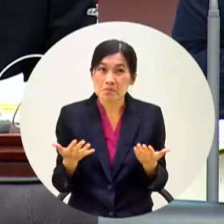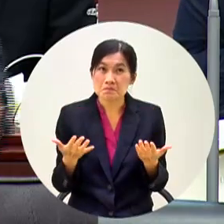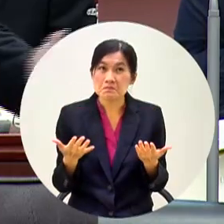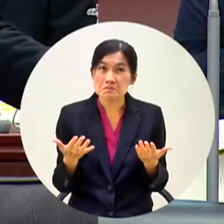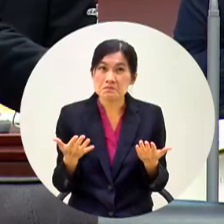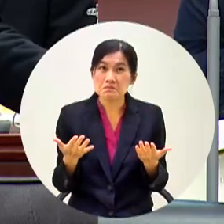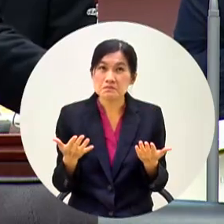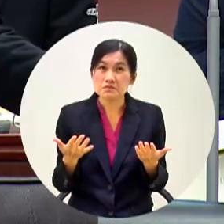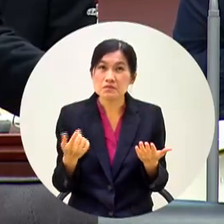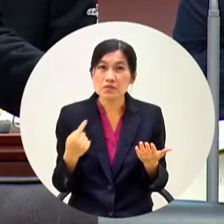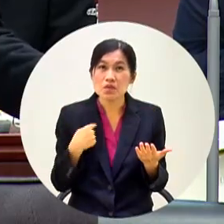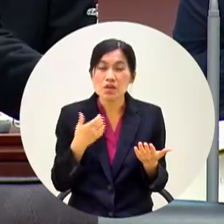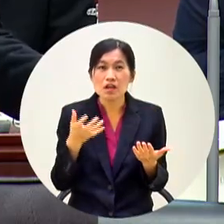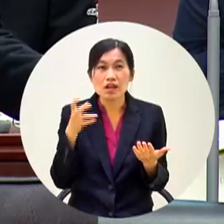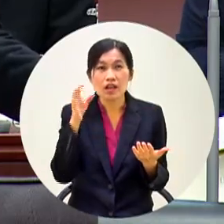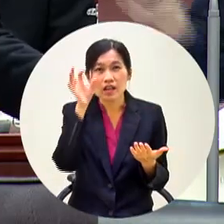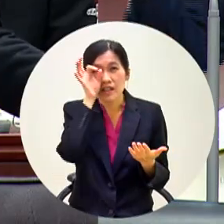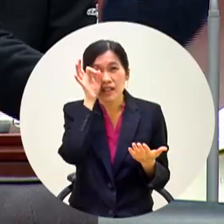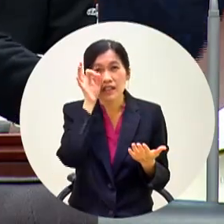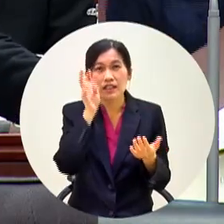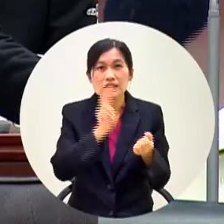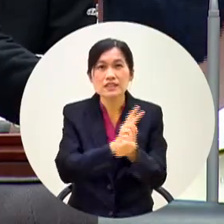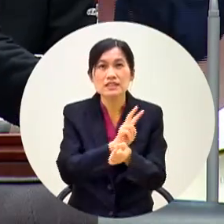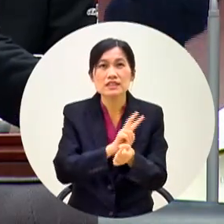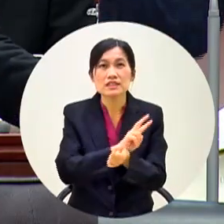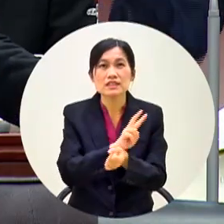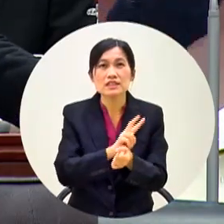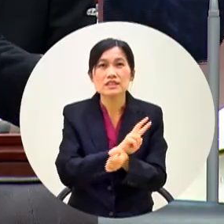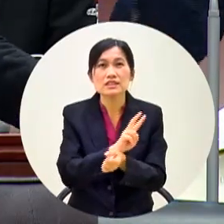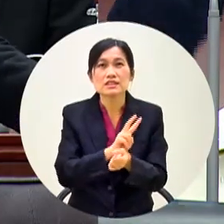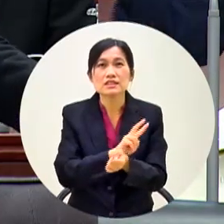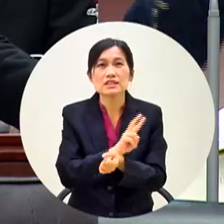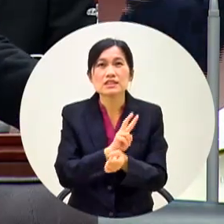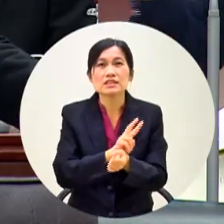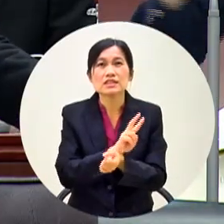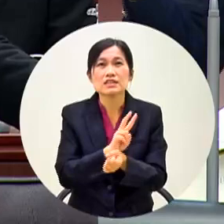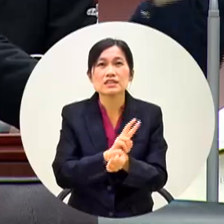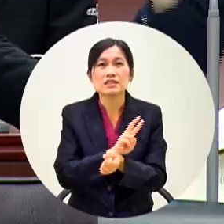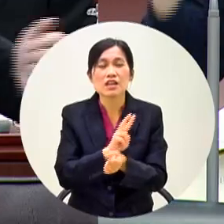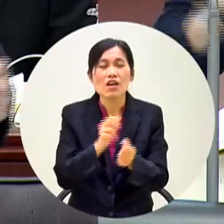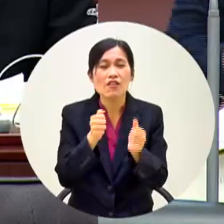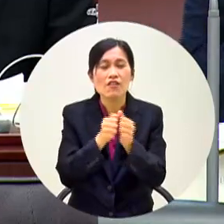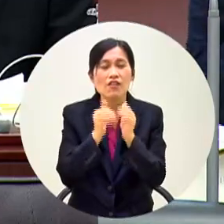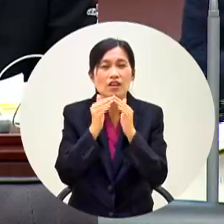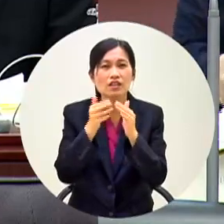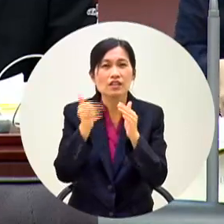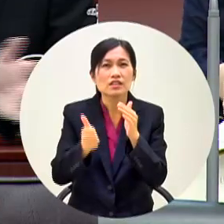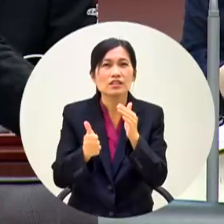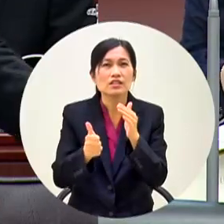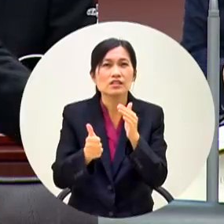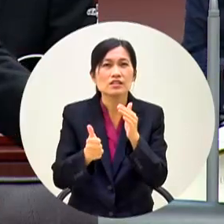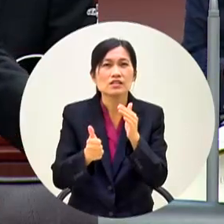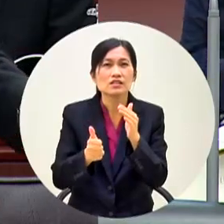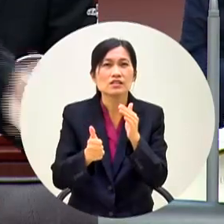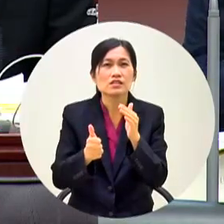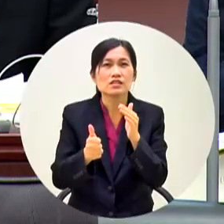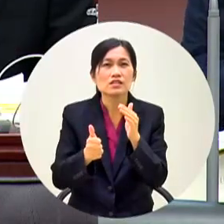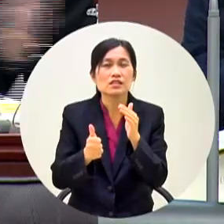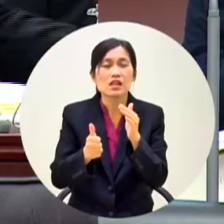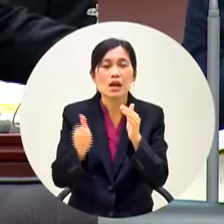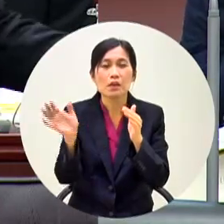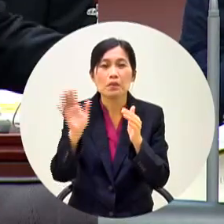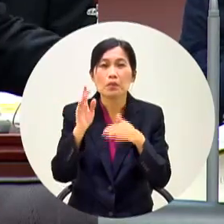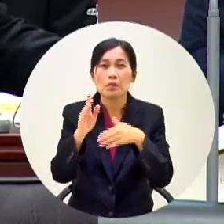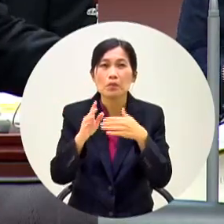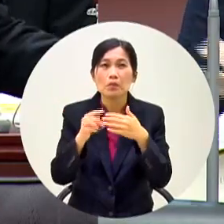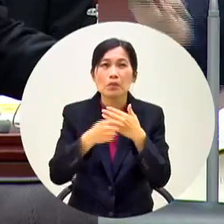我刚刚看到林副市长的 手挥，我刚讲过了 是会这样的啊，是会这样表示不解编嘛？是不是？ 我刚讲过，你要问我